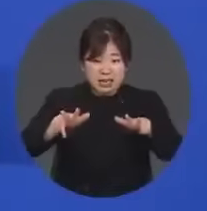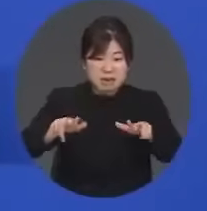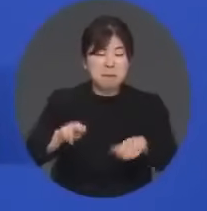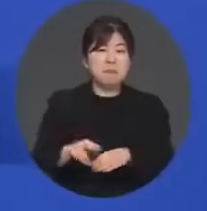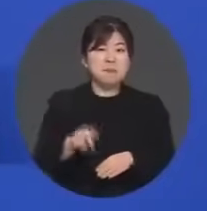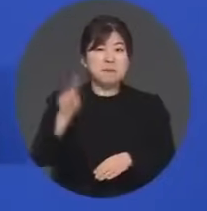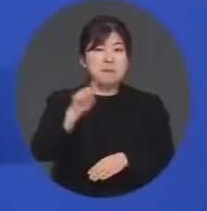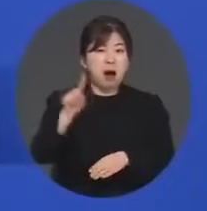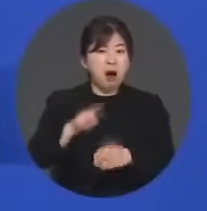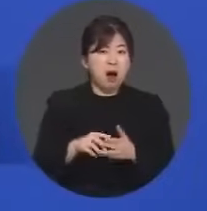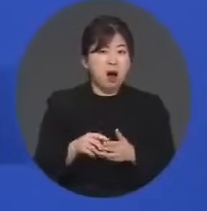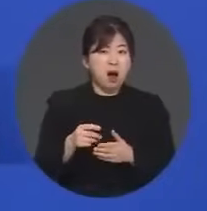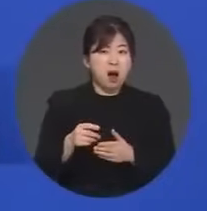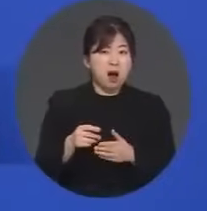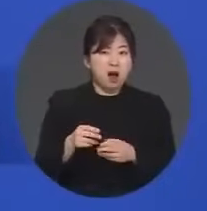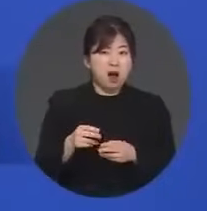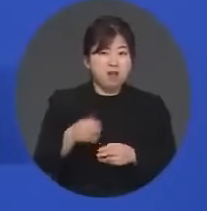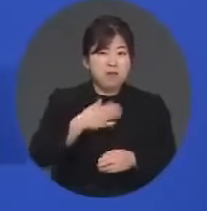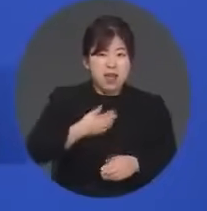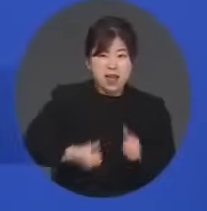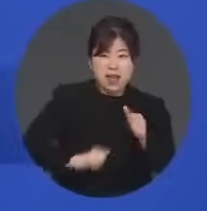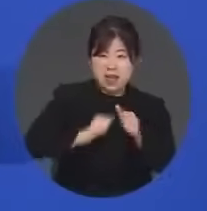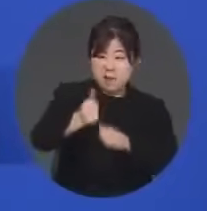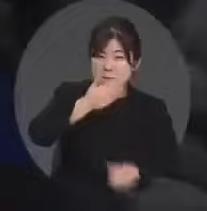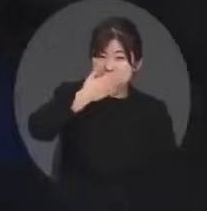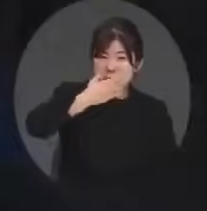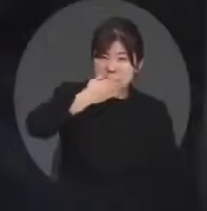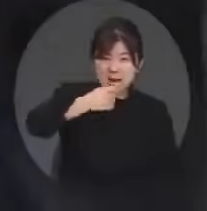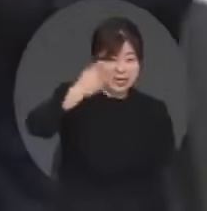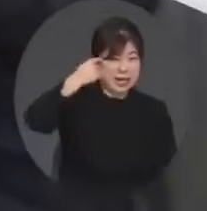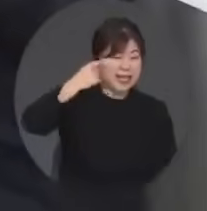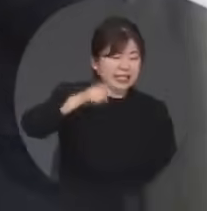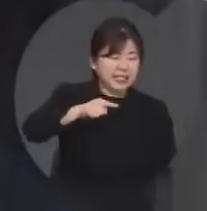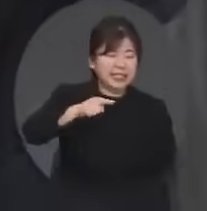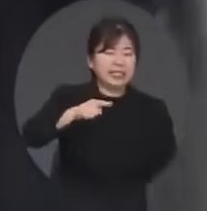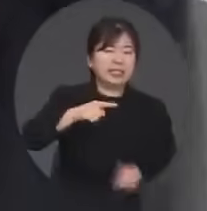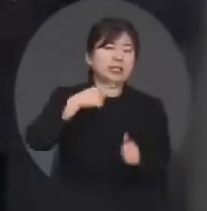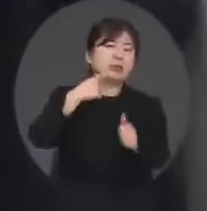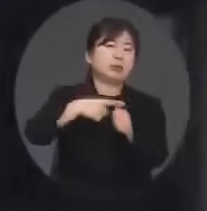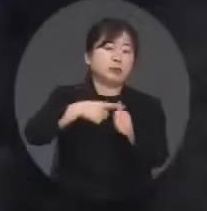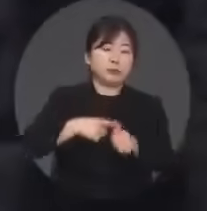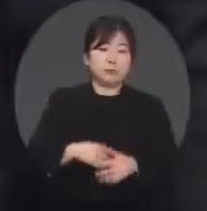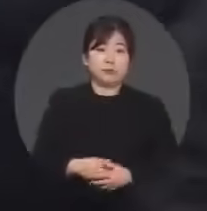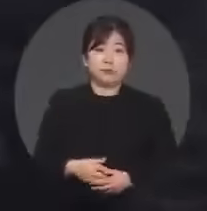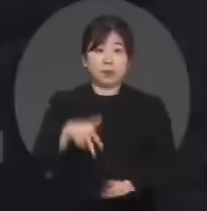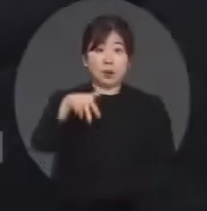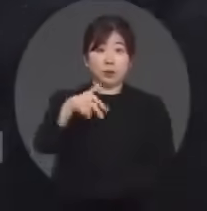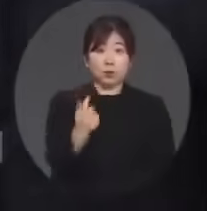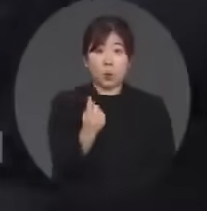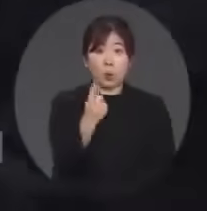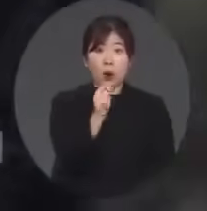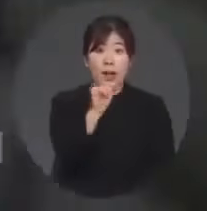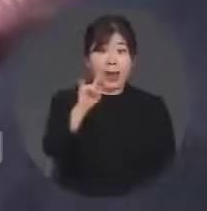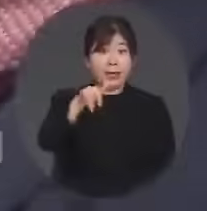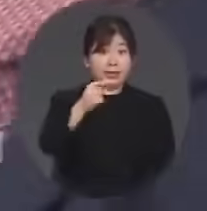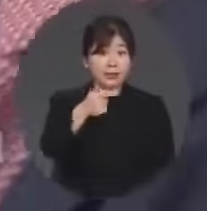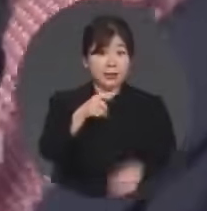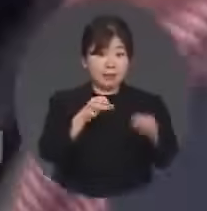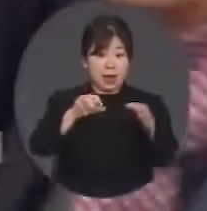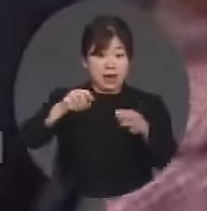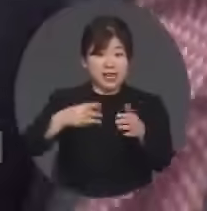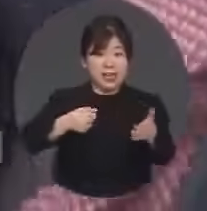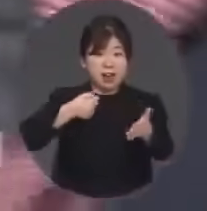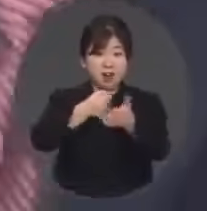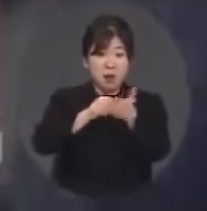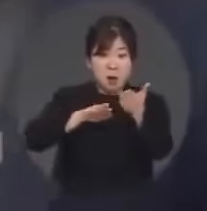여기는 국민의힘과 조혜진 의원의 행태를 비판하며 조혜진 의원의 김해을 출마를 둘러싼 후폭풍이 거센